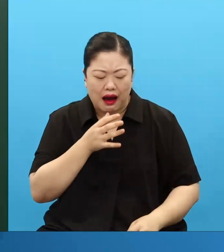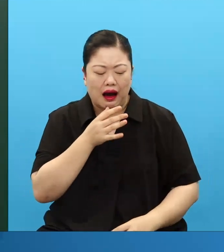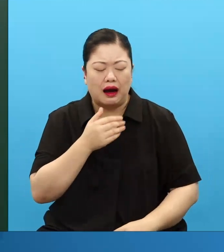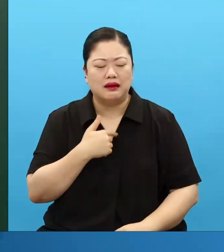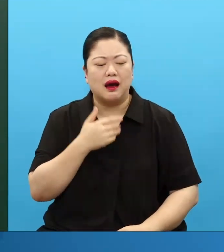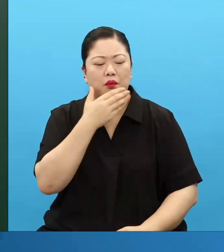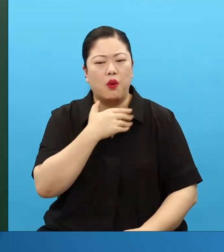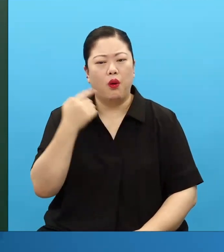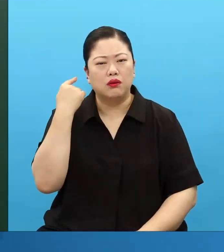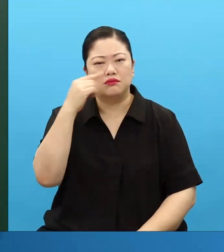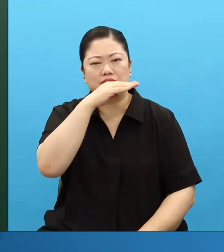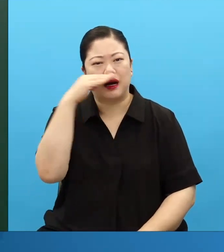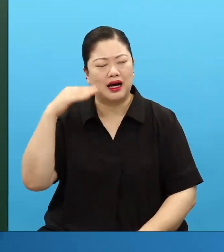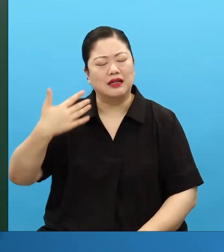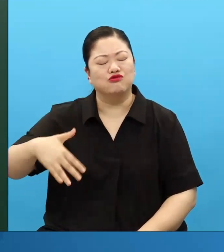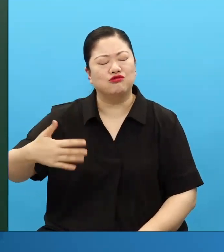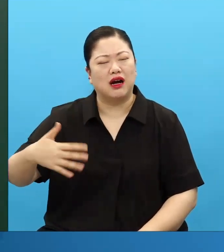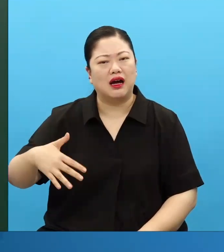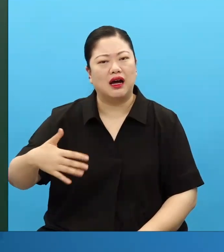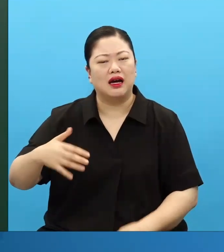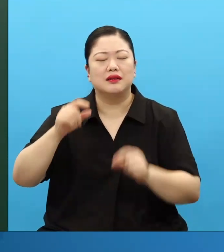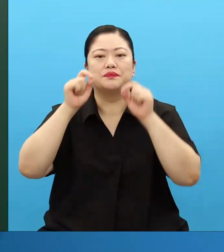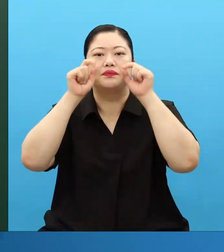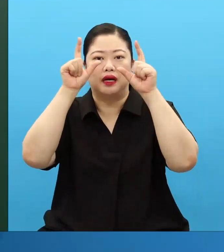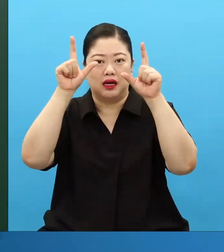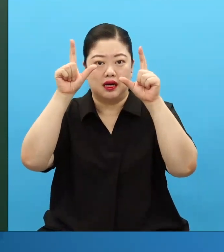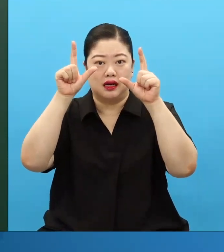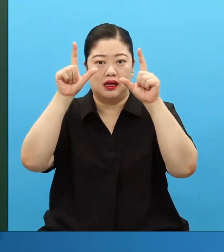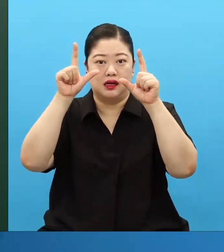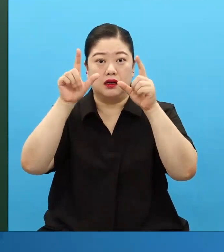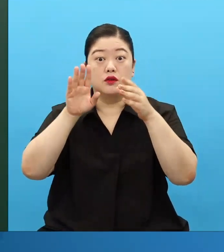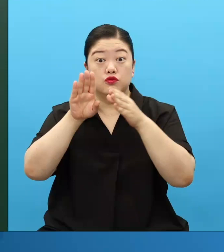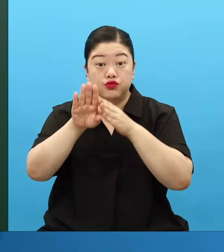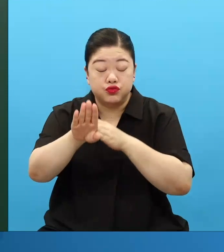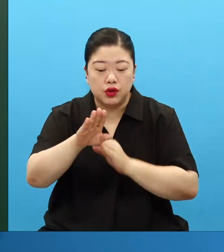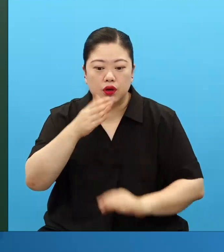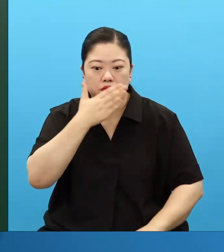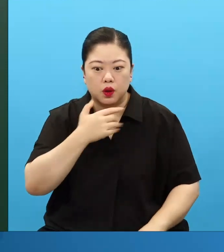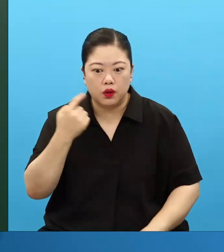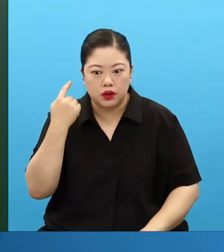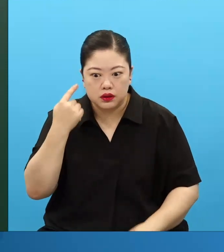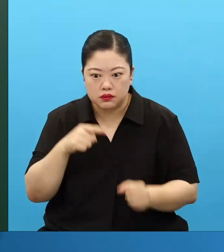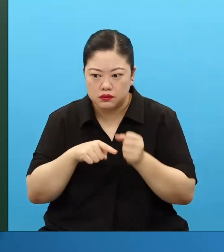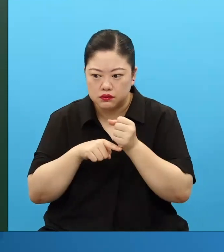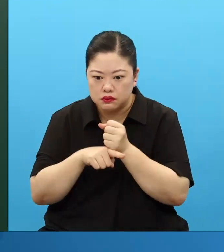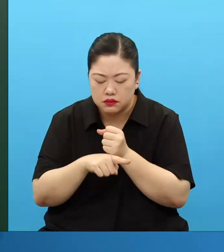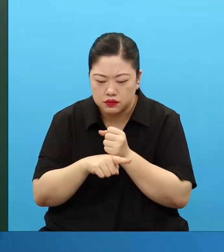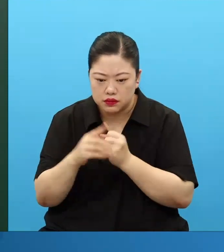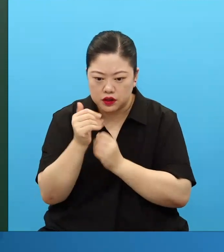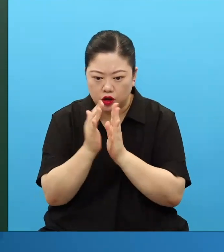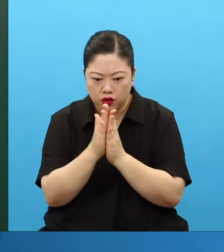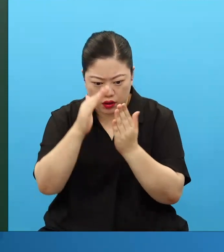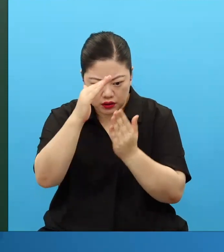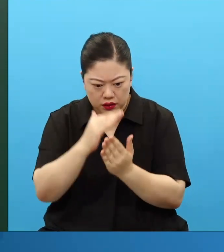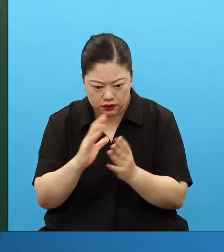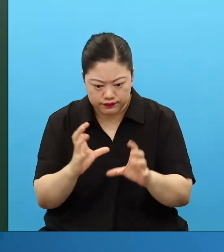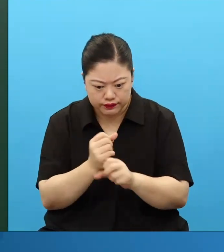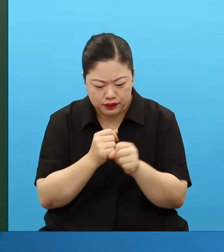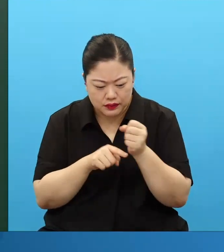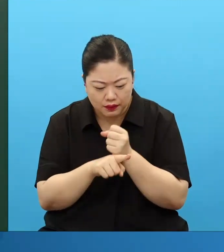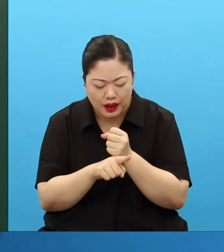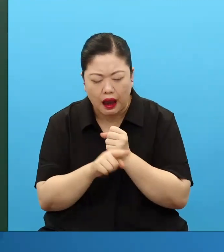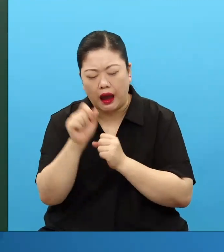여러분의 남은 생은 다른 거 다 중요하지 않습니다. 오직 24에서 이 힘 얻어야 돼요. And so starting now